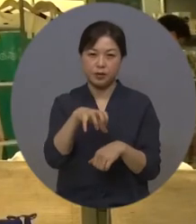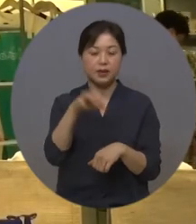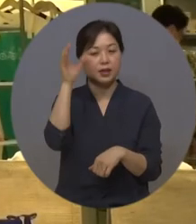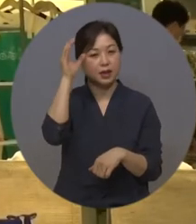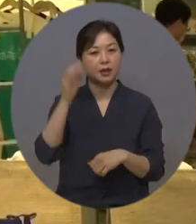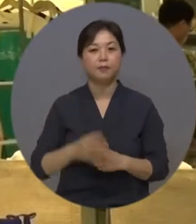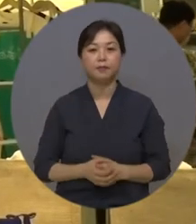최성원 입니다